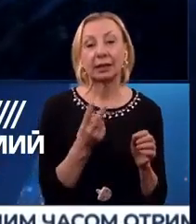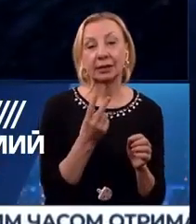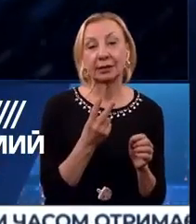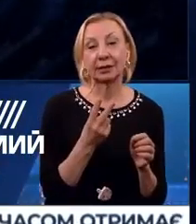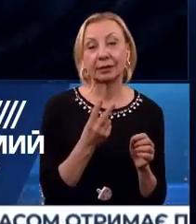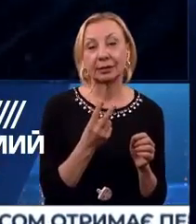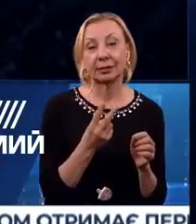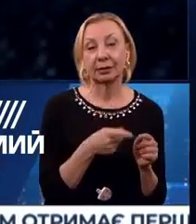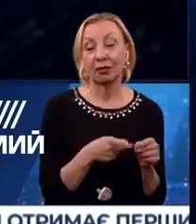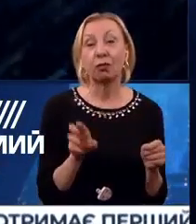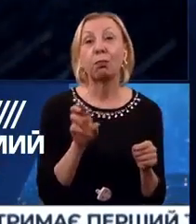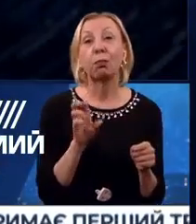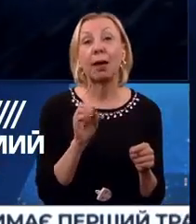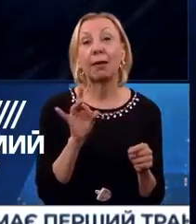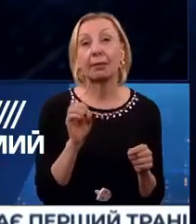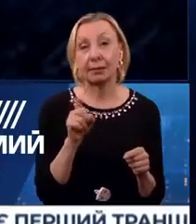березня.